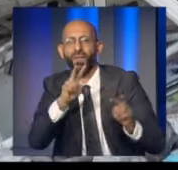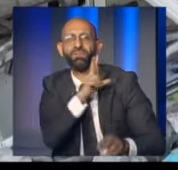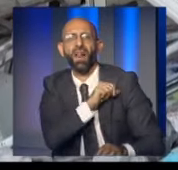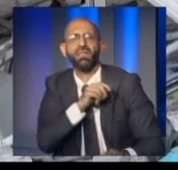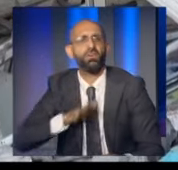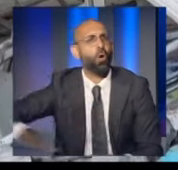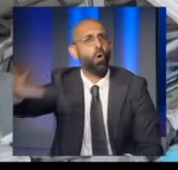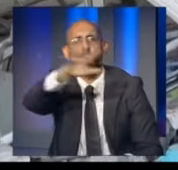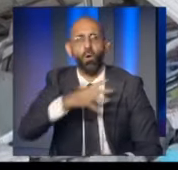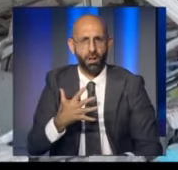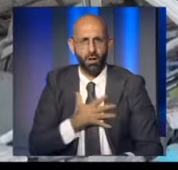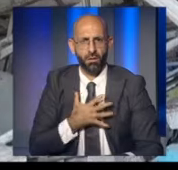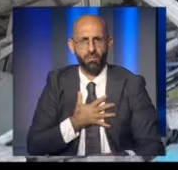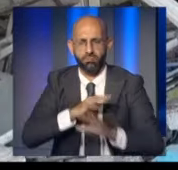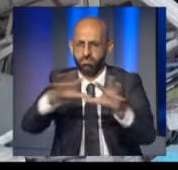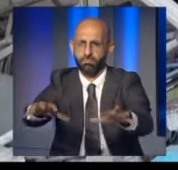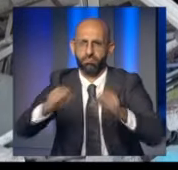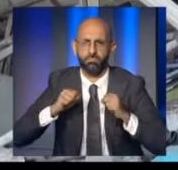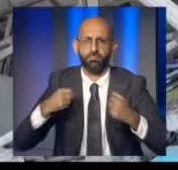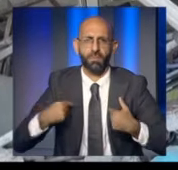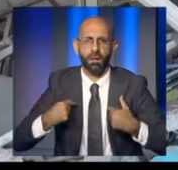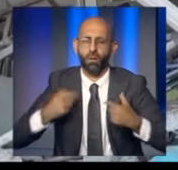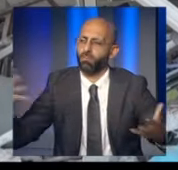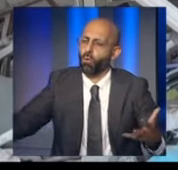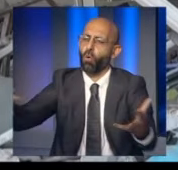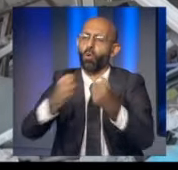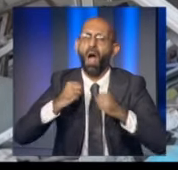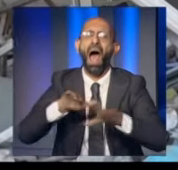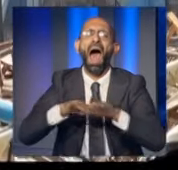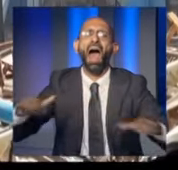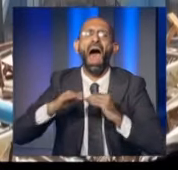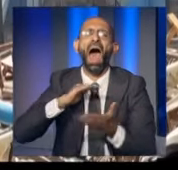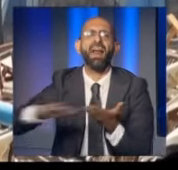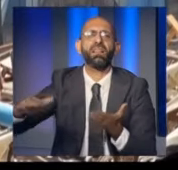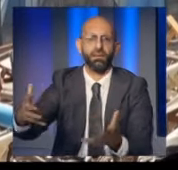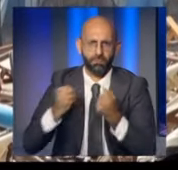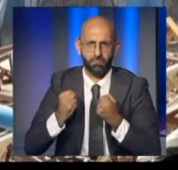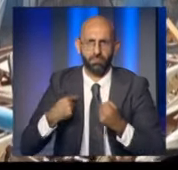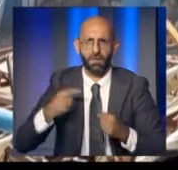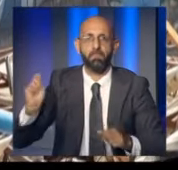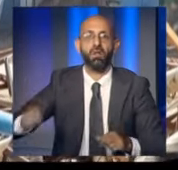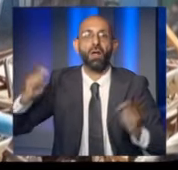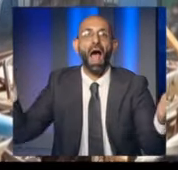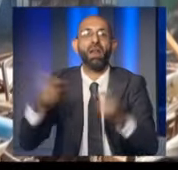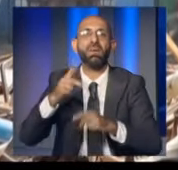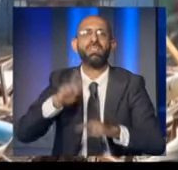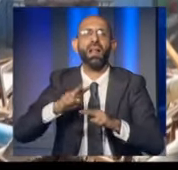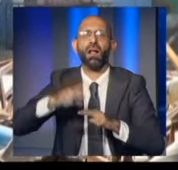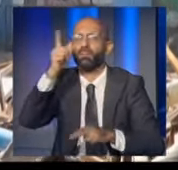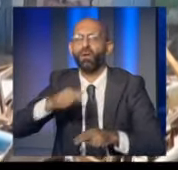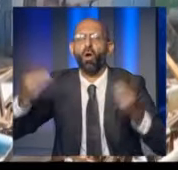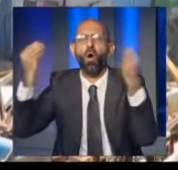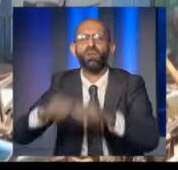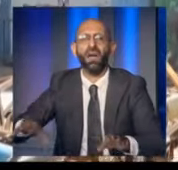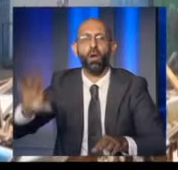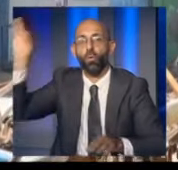هي أن يكون قطاع غزة بكامله لنا ولا بديل عن إعادة الاستيطان هناك. واعتبر أن مجلس الحرب يجر إسرائيل إلى